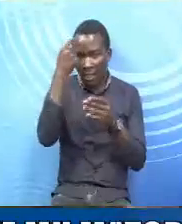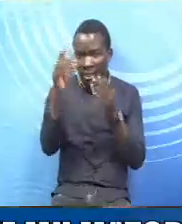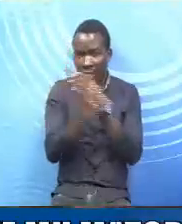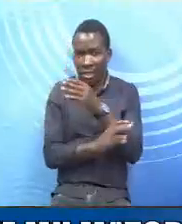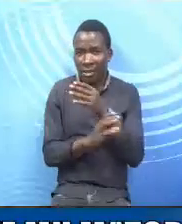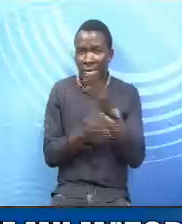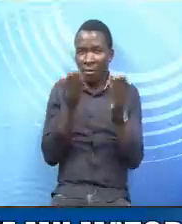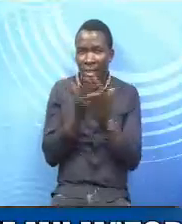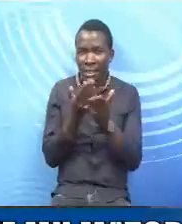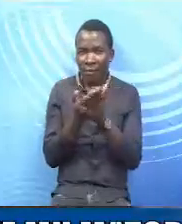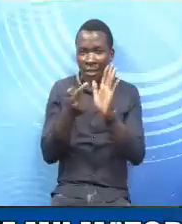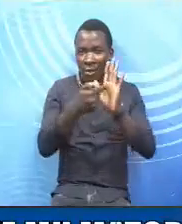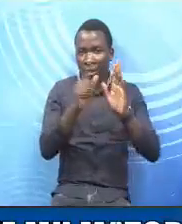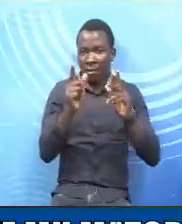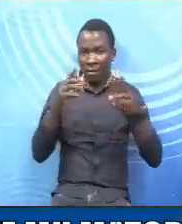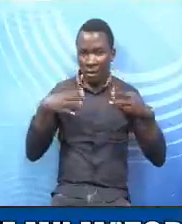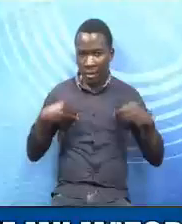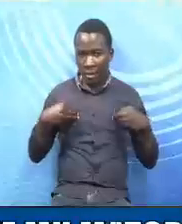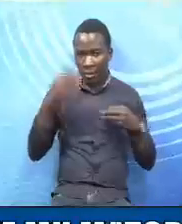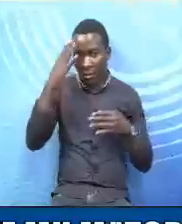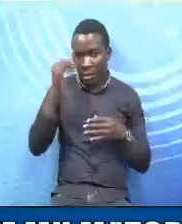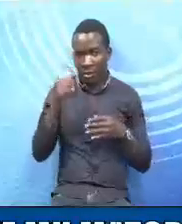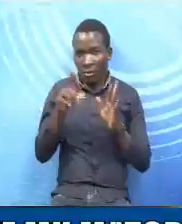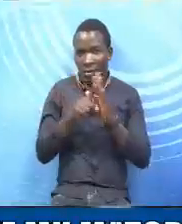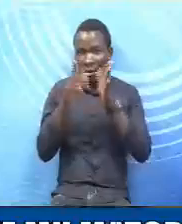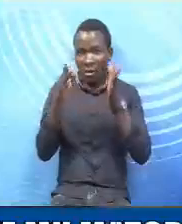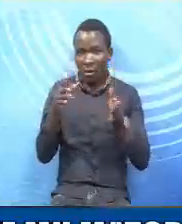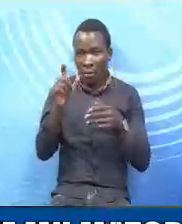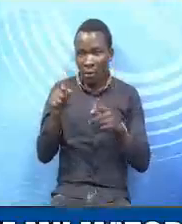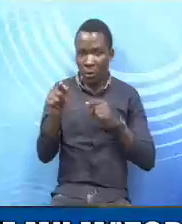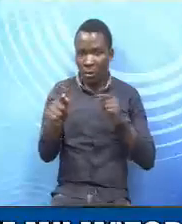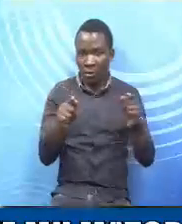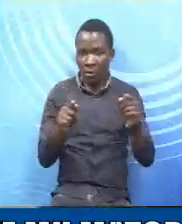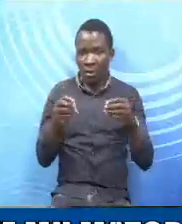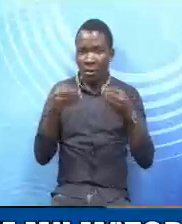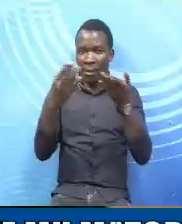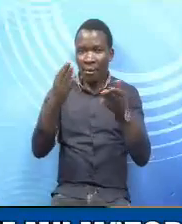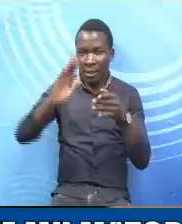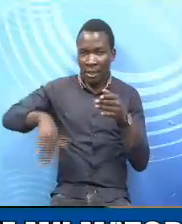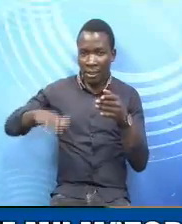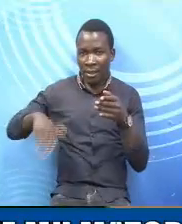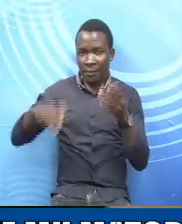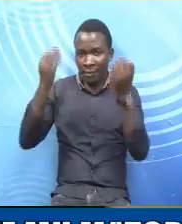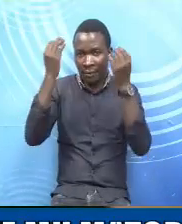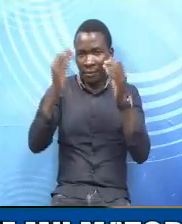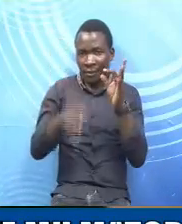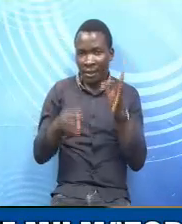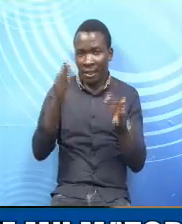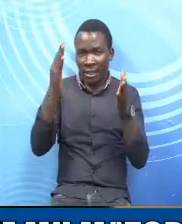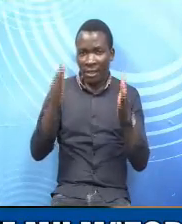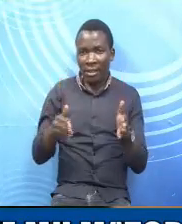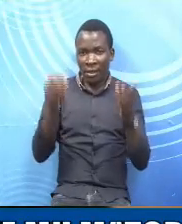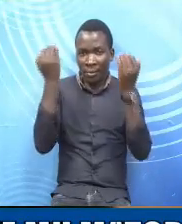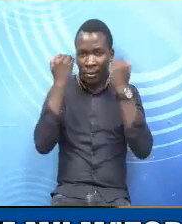bimenyetso bitakwakirwa ngo kuko ngo abanyamategeko burega babitanze bakererewe. Abacamanza b'urukiko